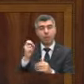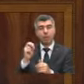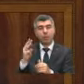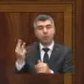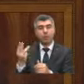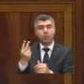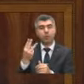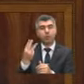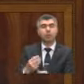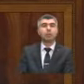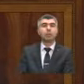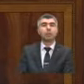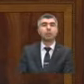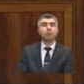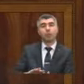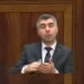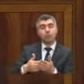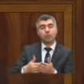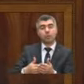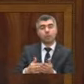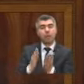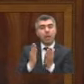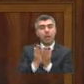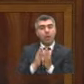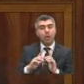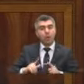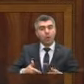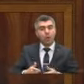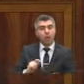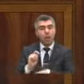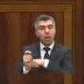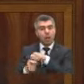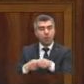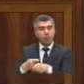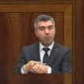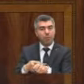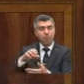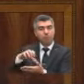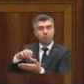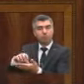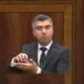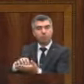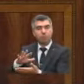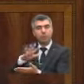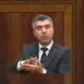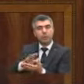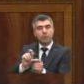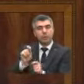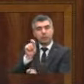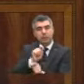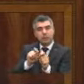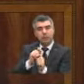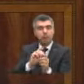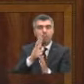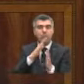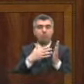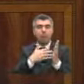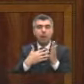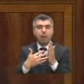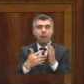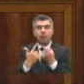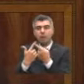2022-2023 بما فيها المؤسسات التعليمية بالوسط القروي، من خلال وضع برامج جهوية